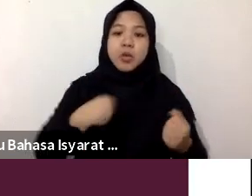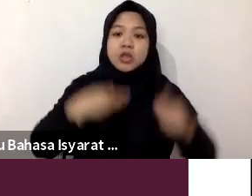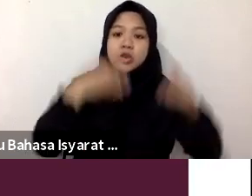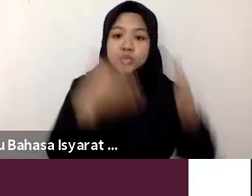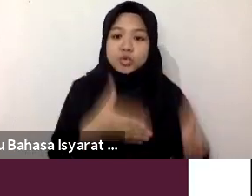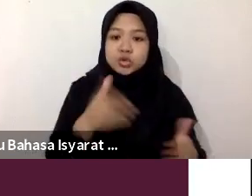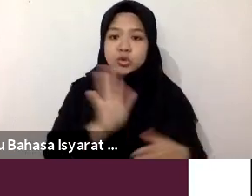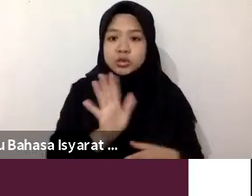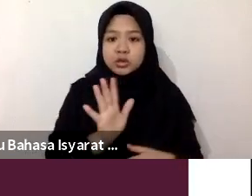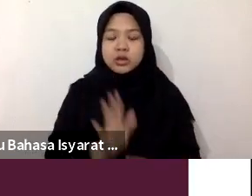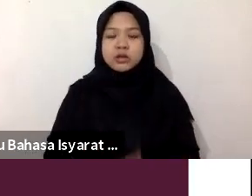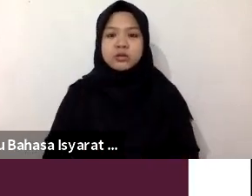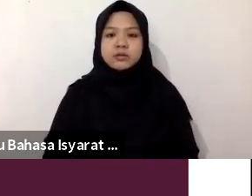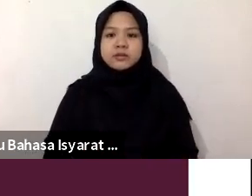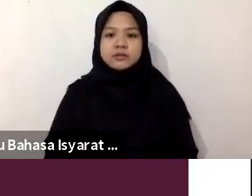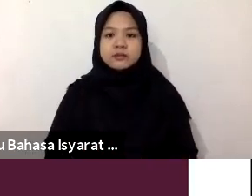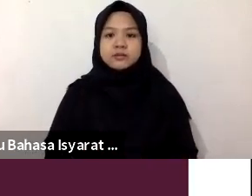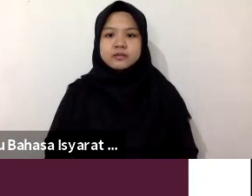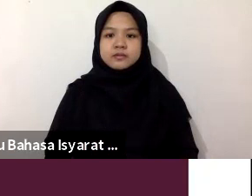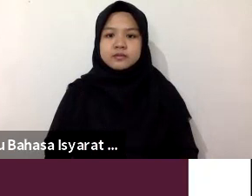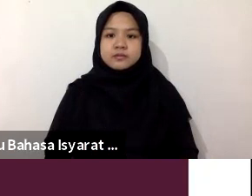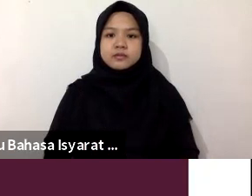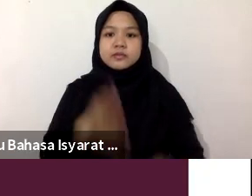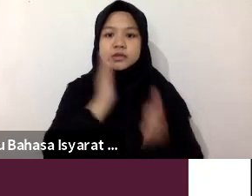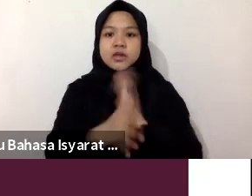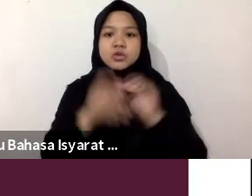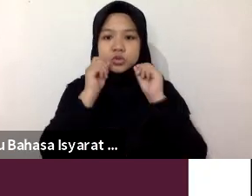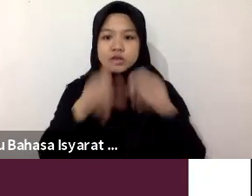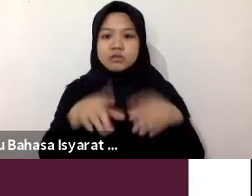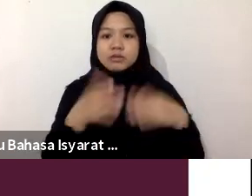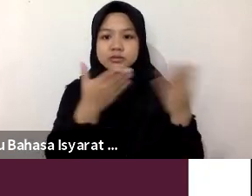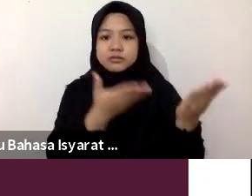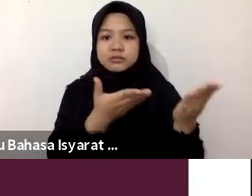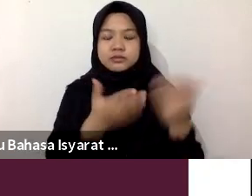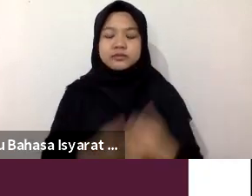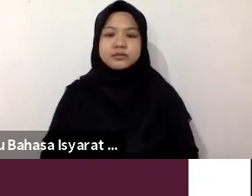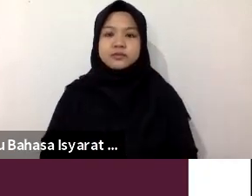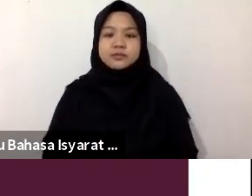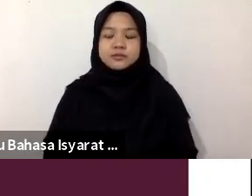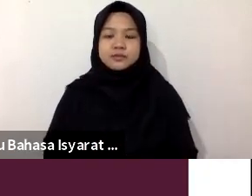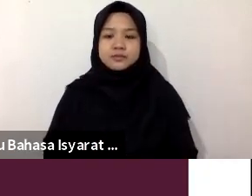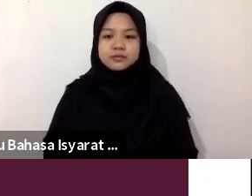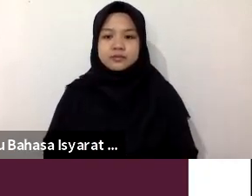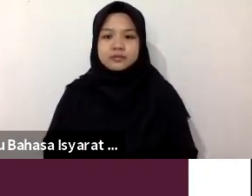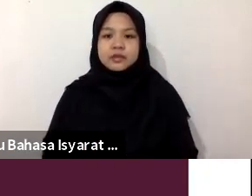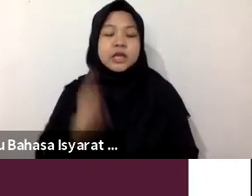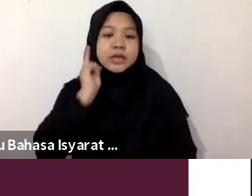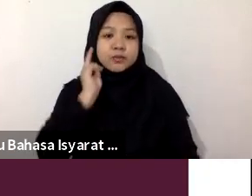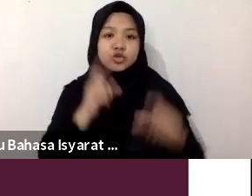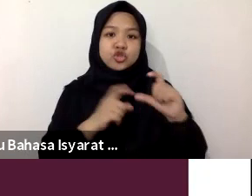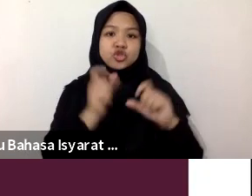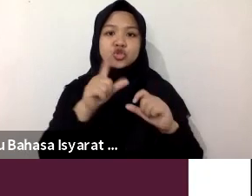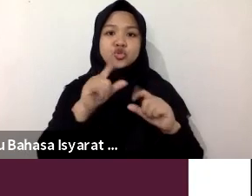Ya, langsung saya jawab saja ya, Bu ini atau gimana? Iya, mangga langsung dijawab. Untuk Bu Sulistiawati